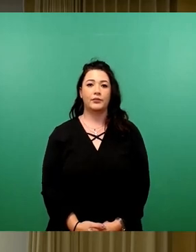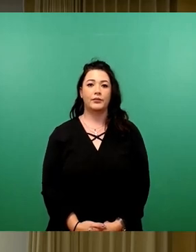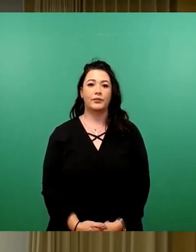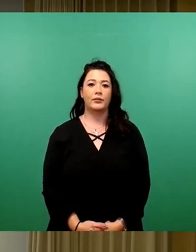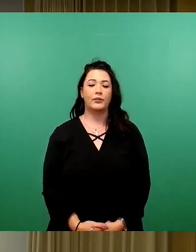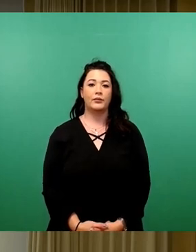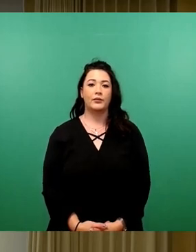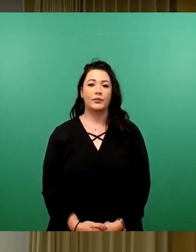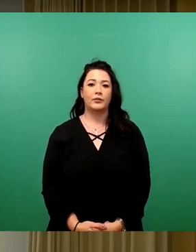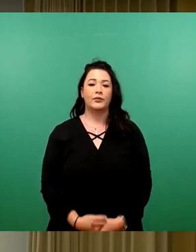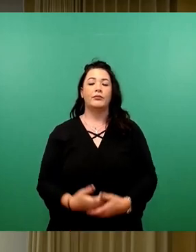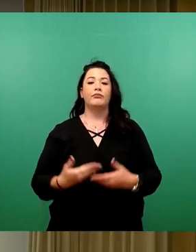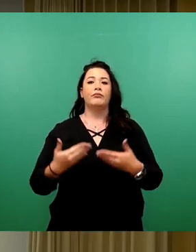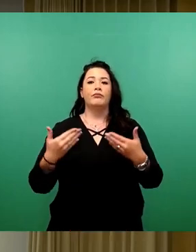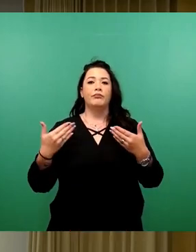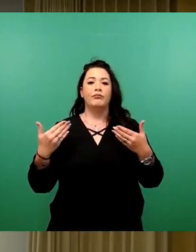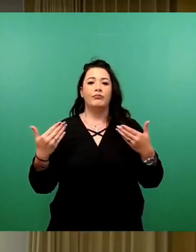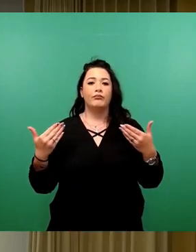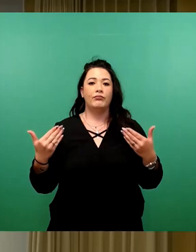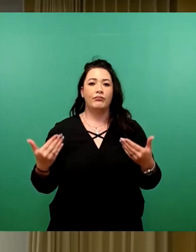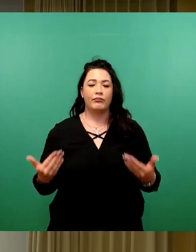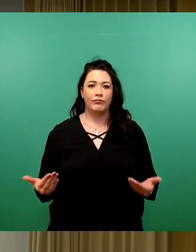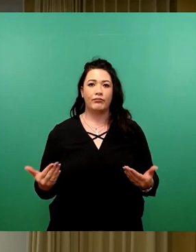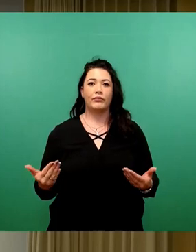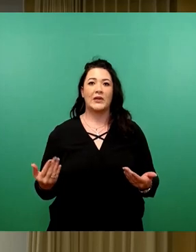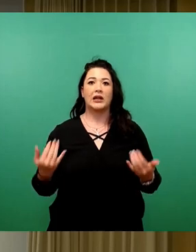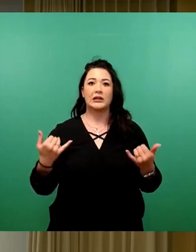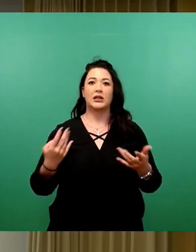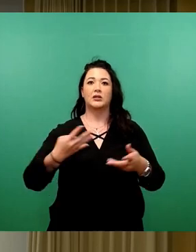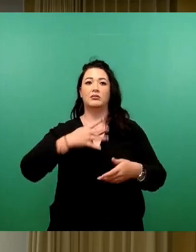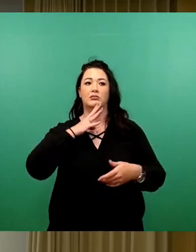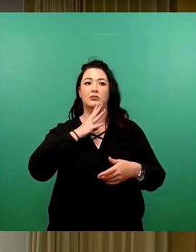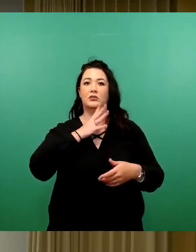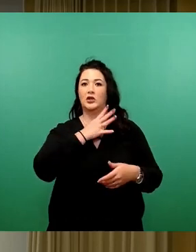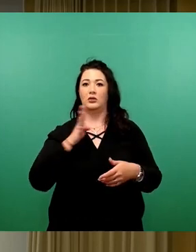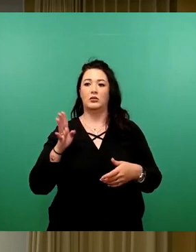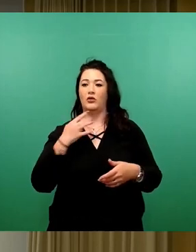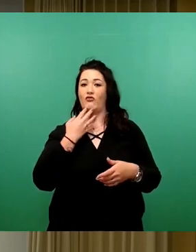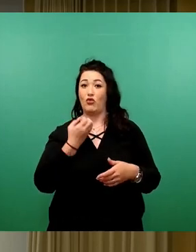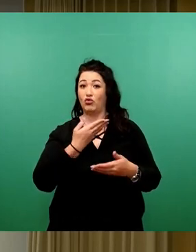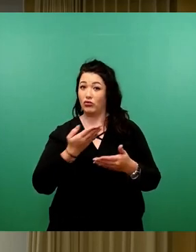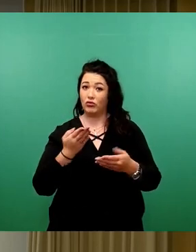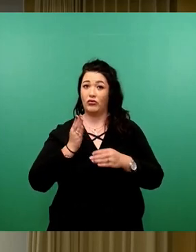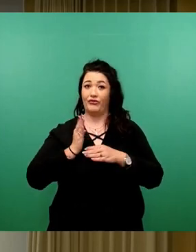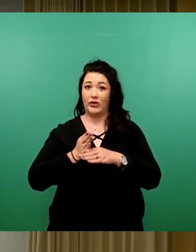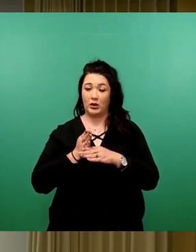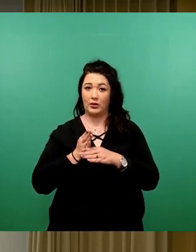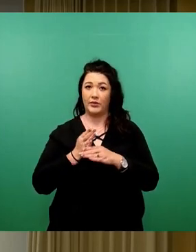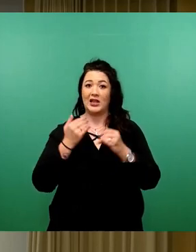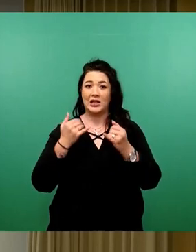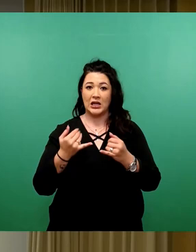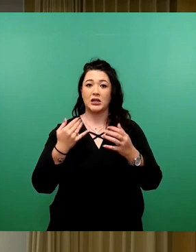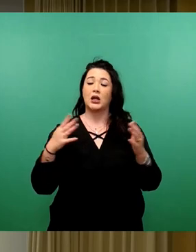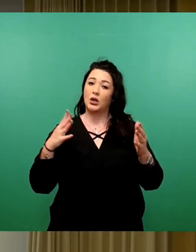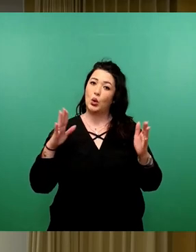So, meine Damen, meine Herren, scheint erstmal die Rednerliste abgearbeitet zu sein. Dann kämen wir jetzt in die gewünschte kurze Auszeit und